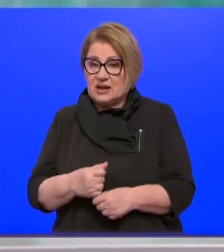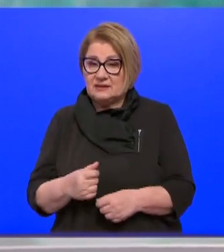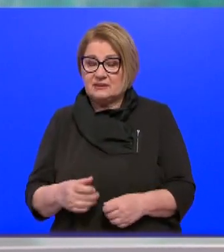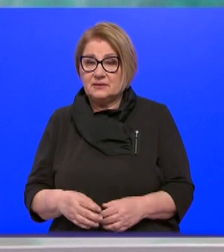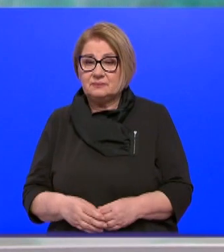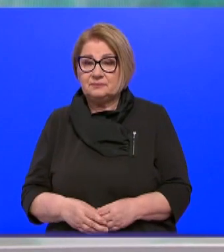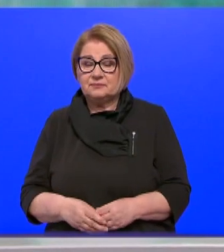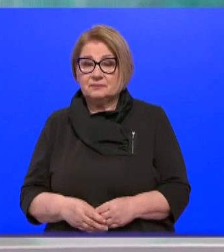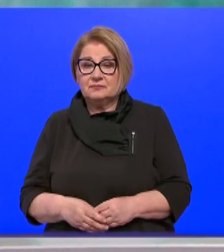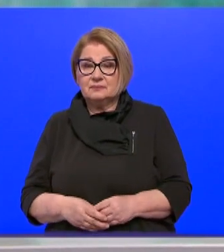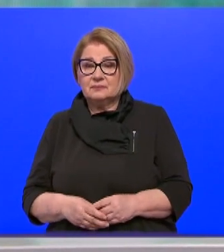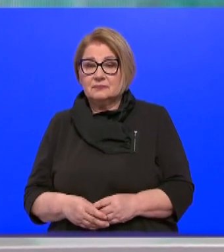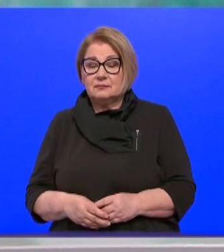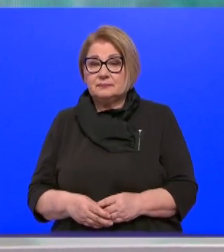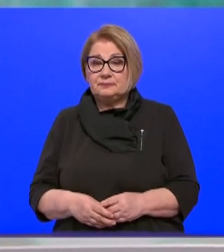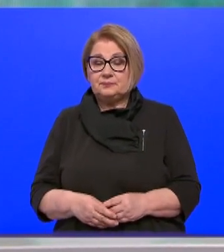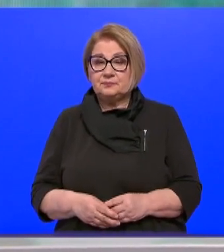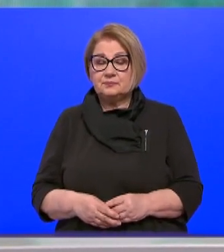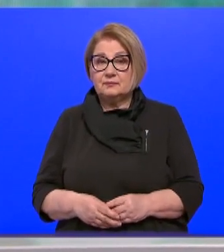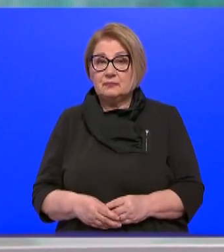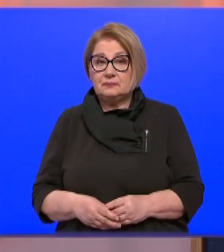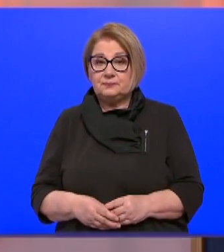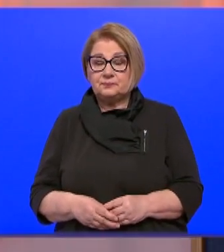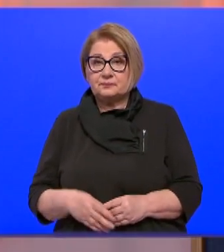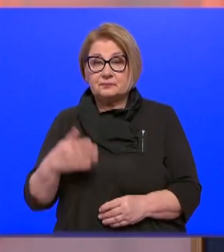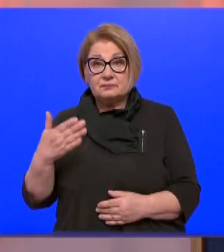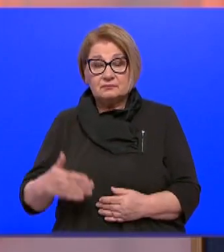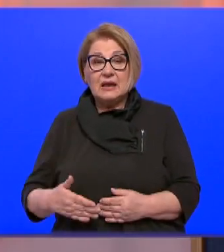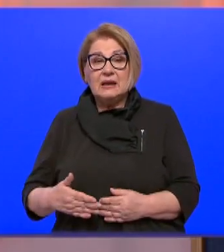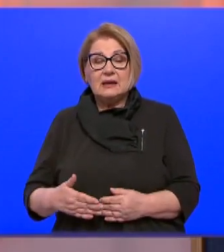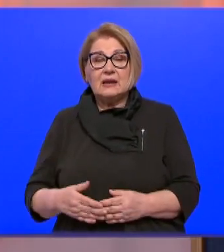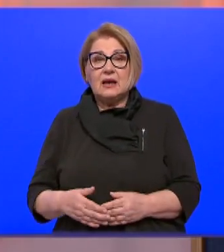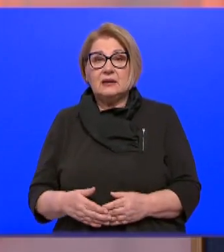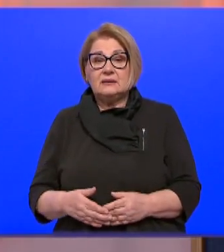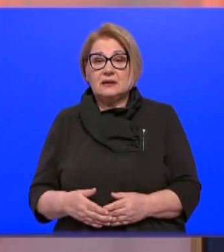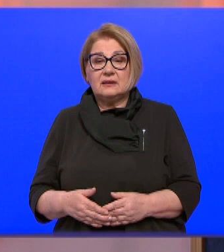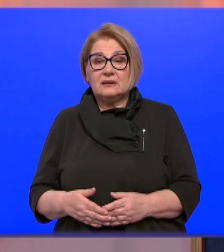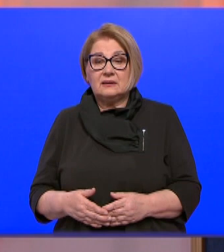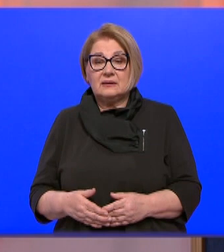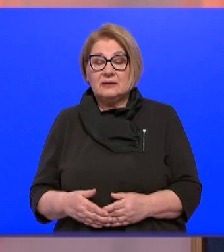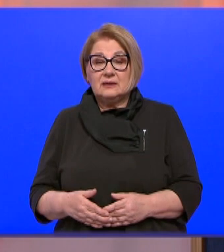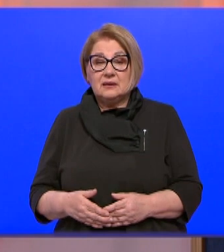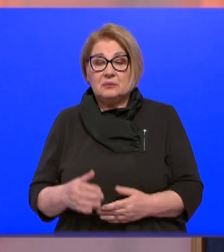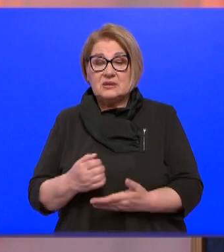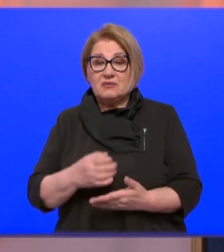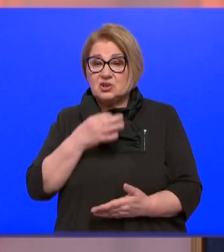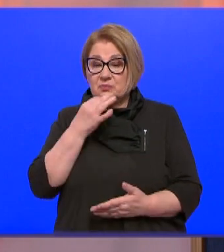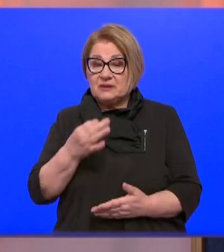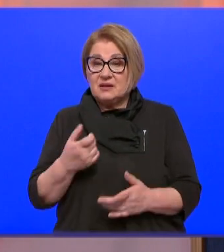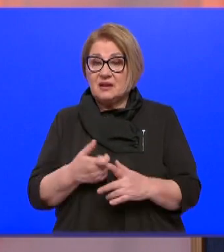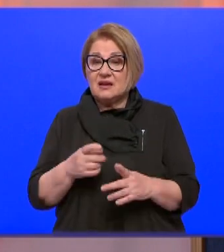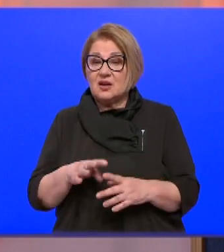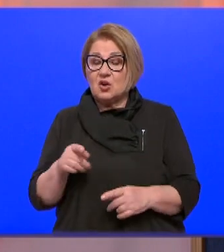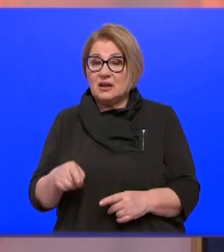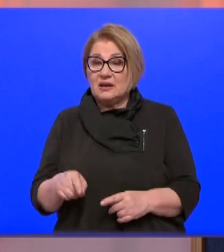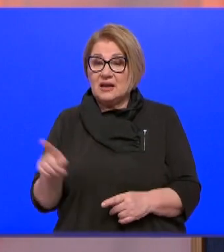tom i tom radnom mjestu, odnosno poslati u mirovinu. Evo. Sad polako moramo privesti emisiju u kraju. Sad ću postaviti pitanje našoj Karolini za